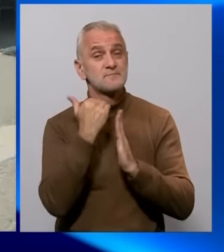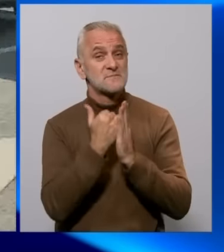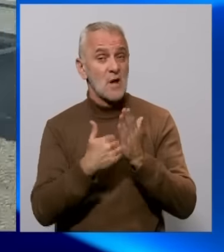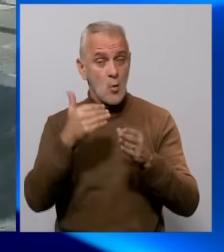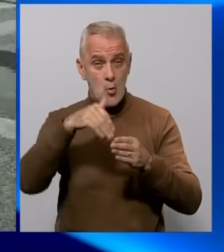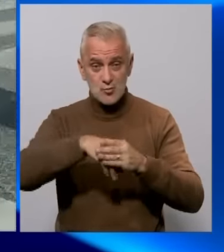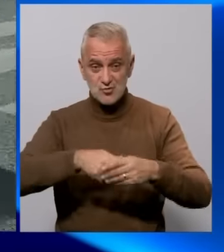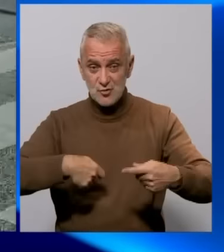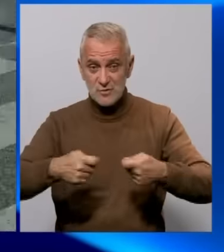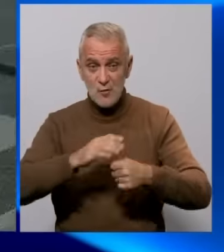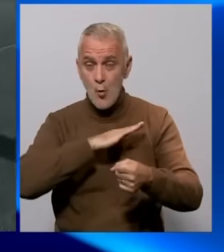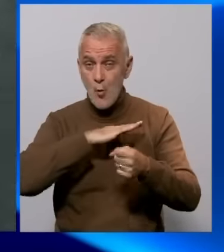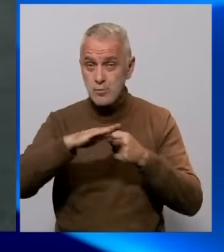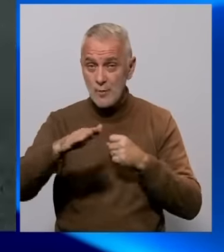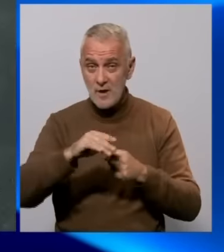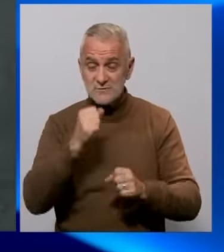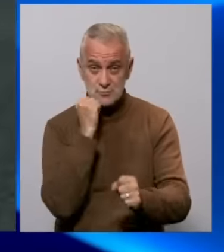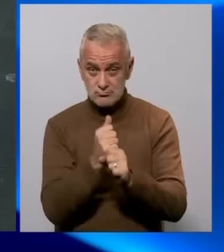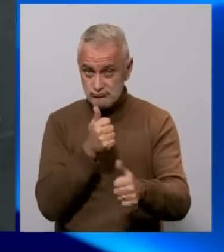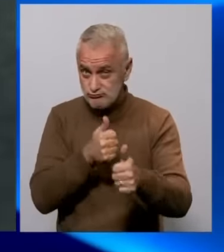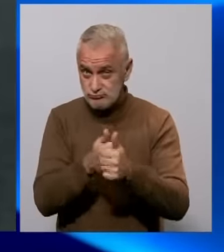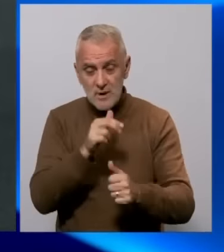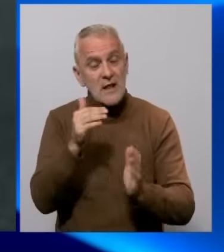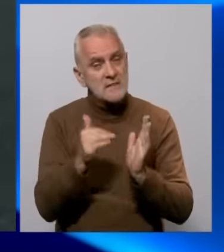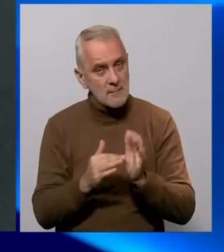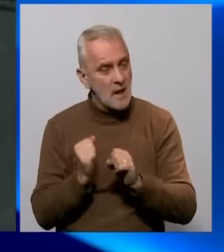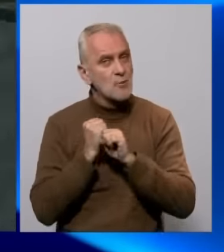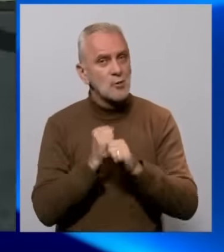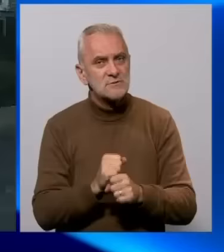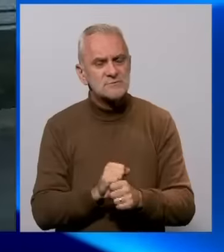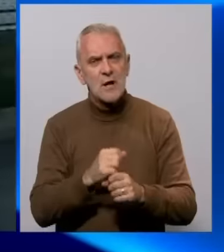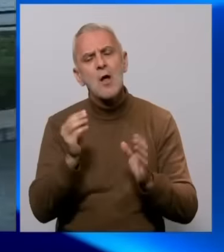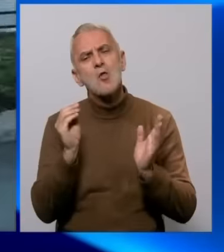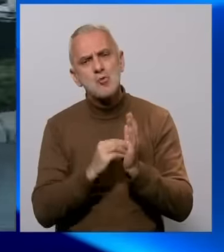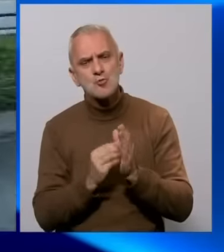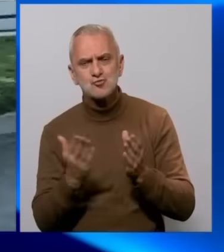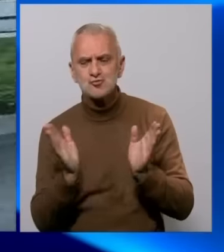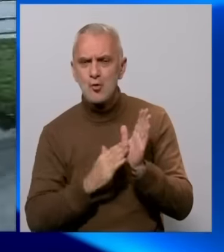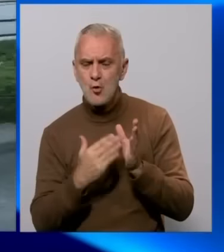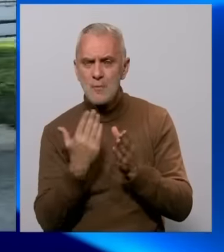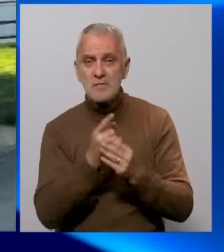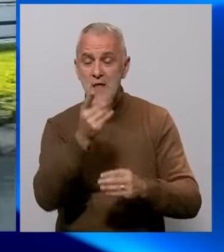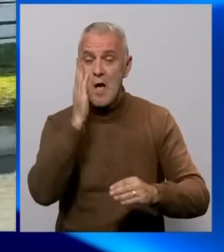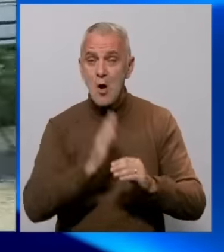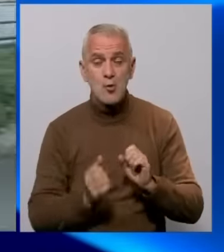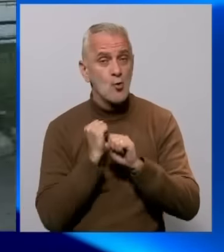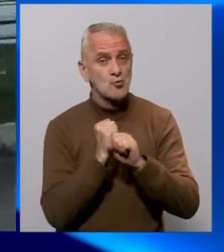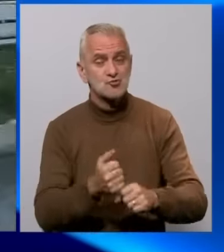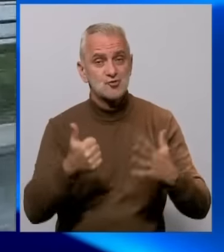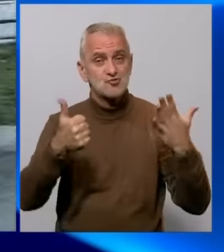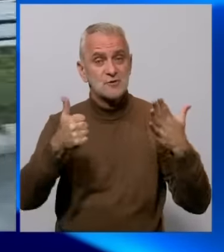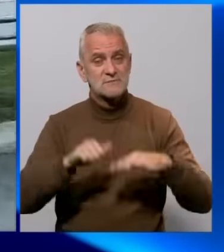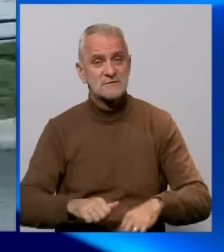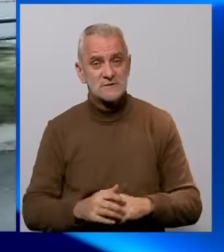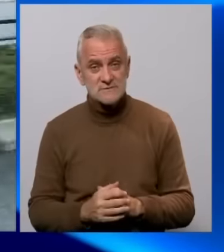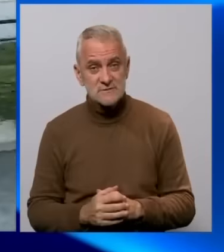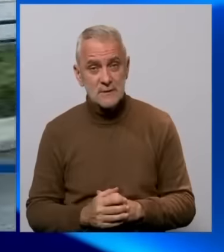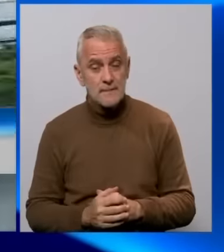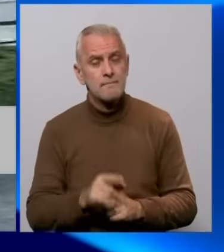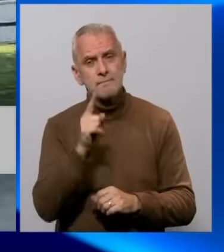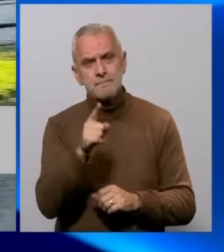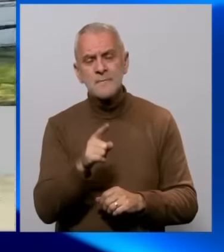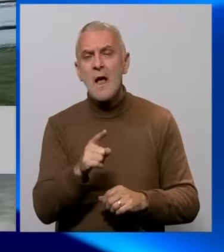unutrašnjoj trgovini u potpunosti primjenjivao, potrebno je donijeti i podzakonske akte, a rok za njihovo donošenje je 6 mjeseci. Izuzeci